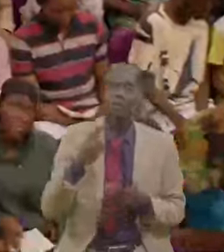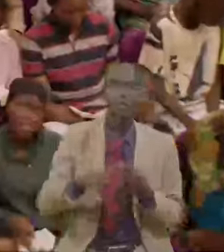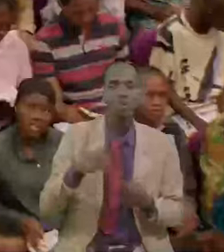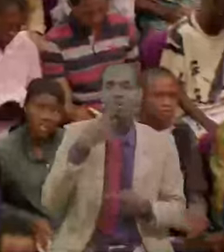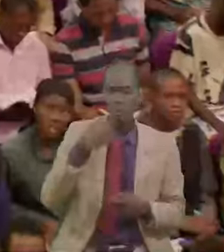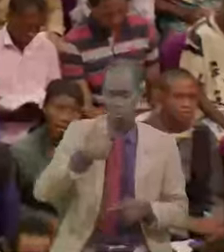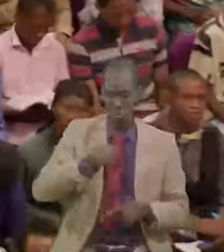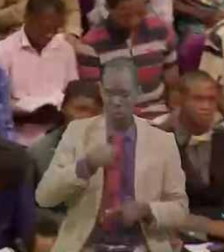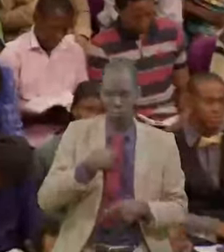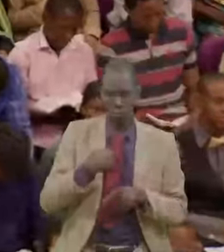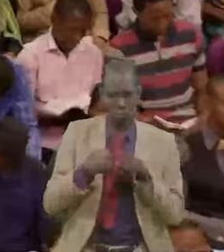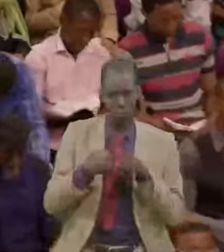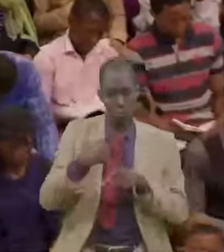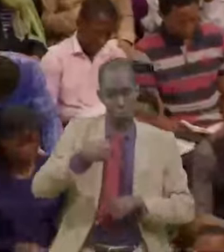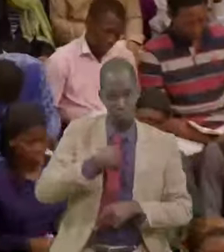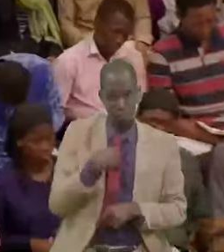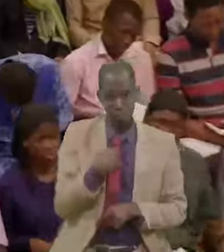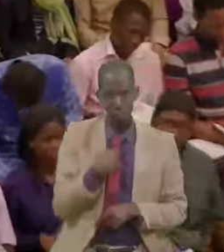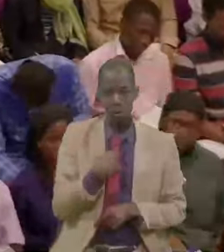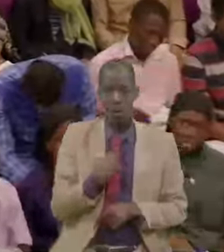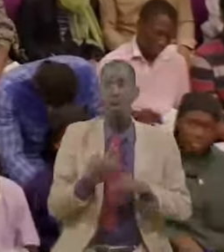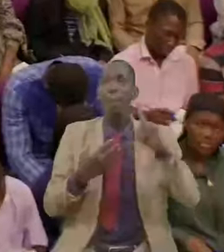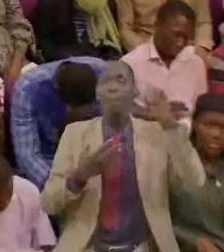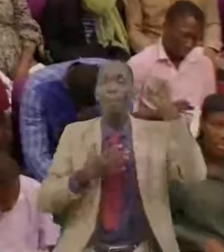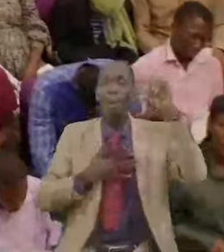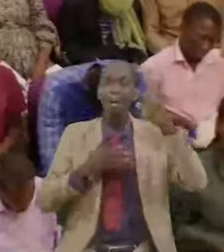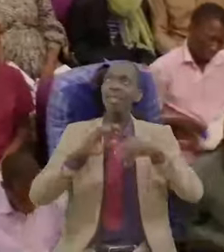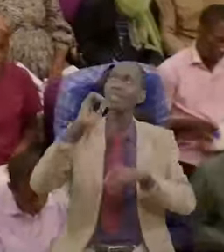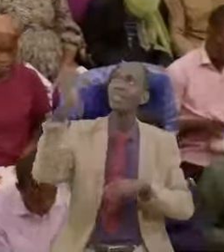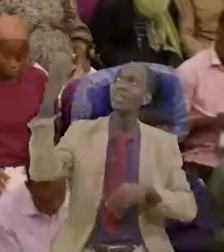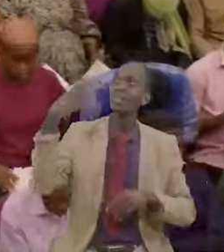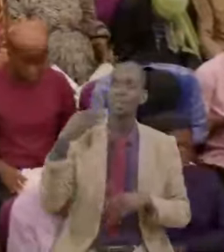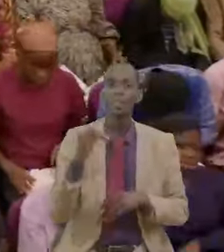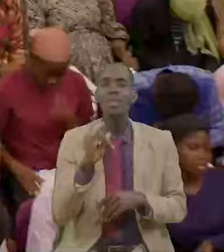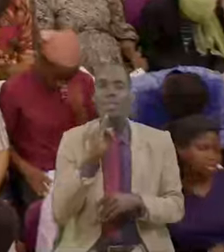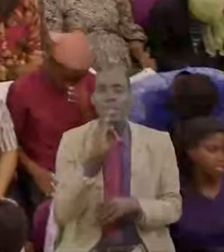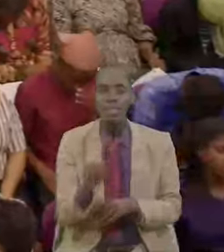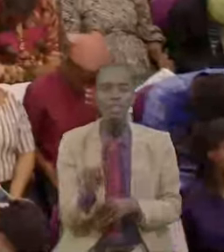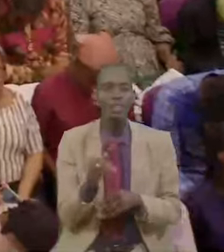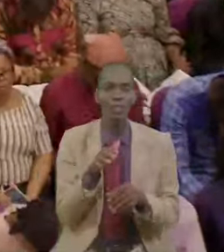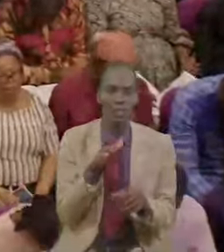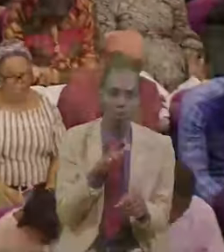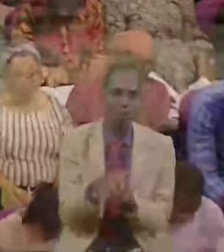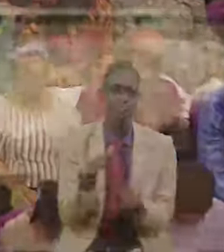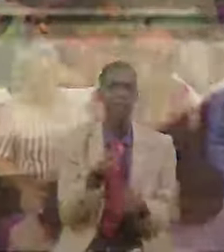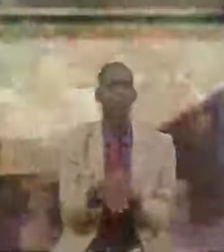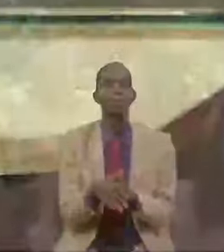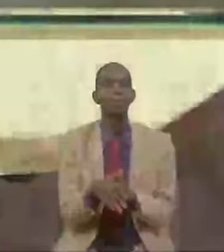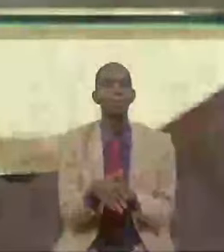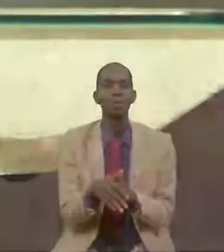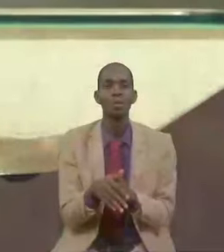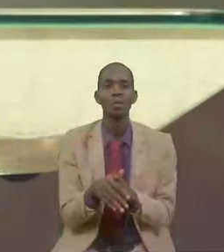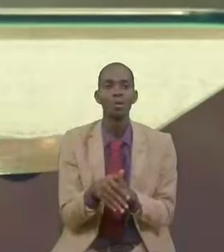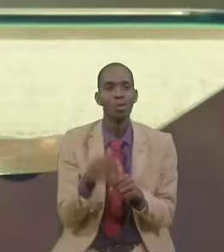Et il m'a dit, ma grâce te suffit. Amen. Ma grâce